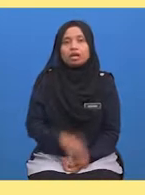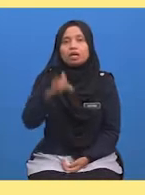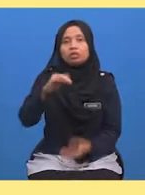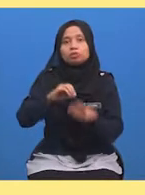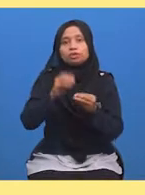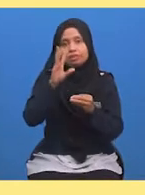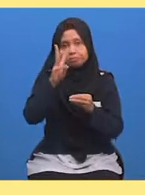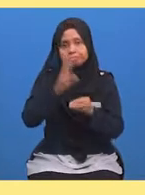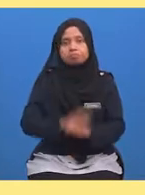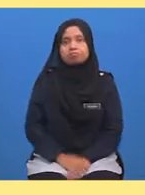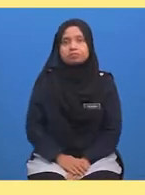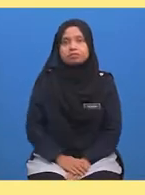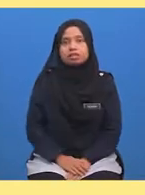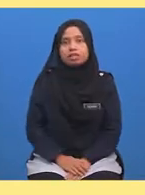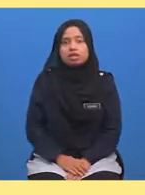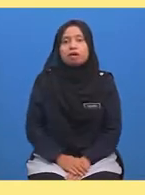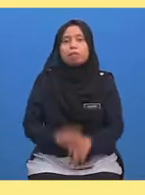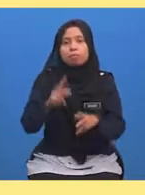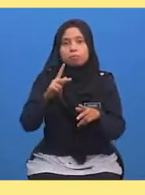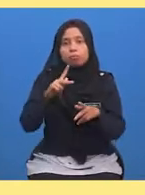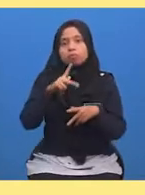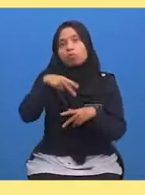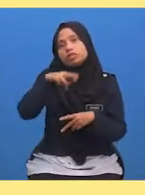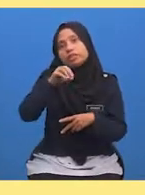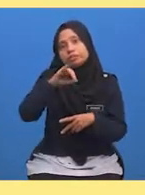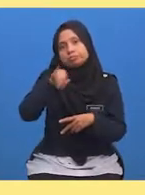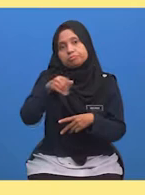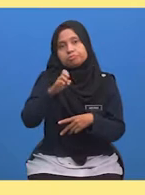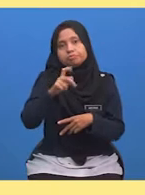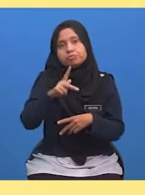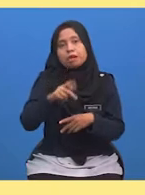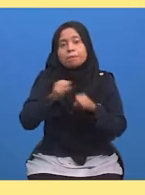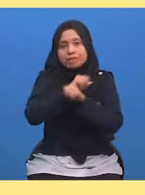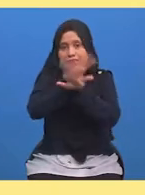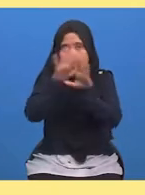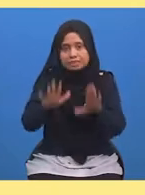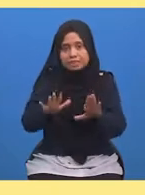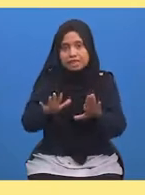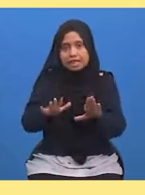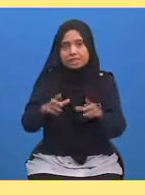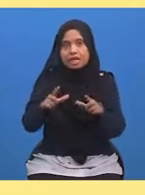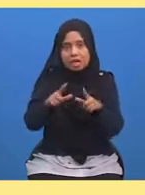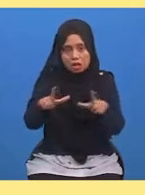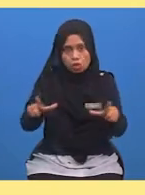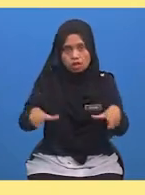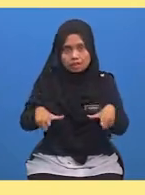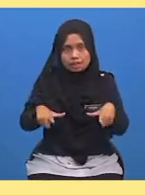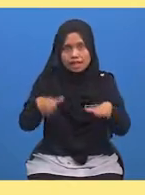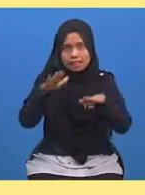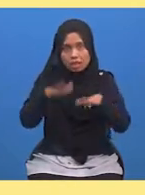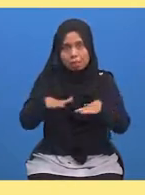keenam, latar belakang projek, menjelaskan lokasi, tapak